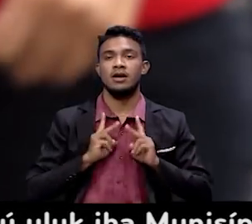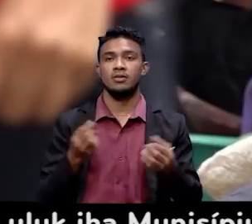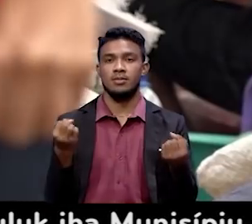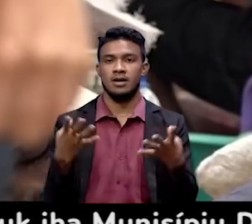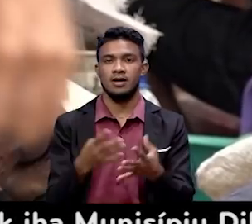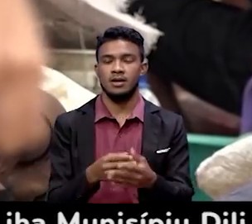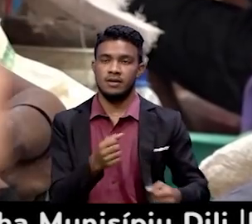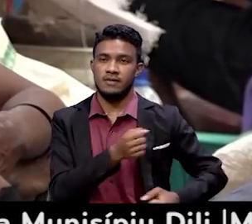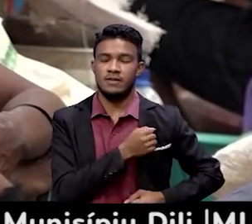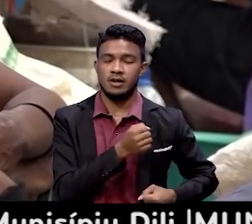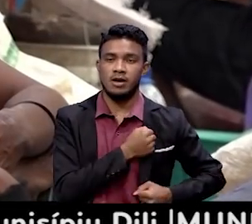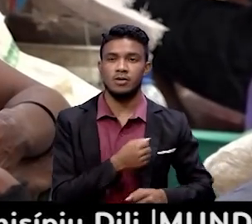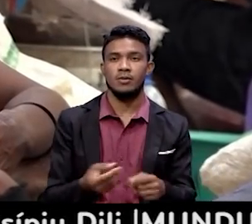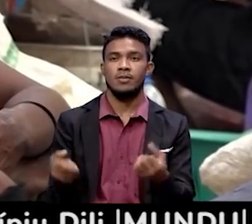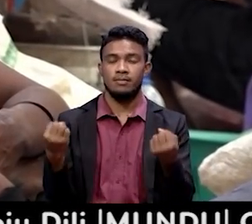Veterano barak mahi su Valentil.